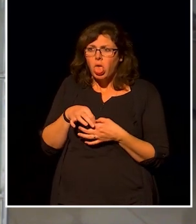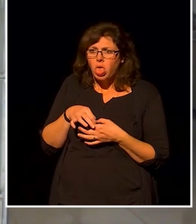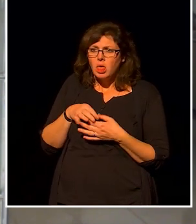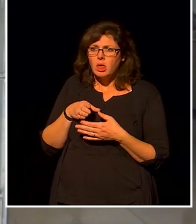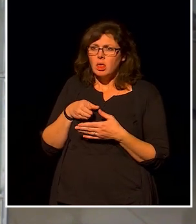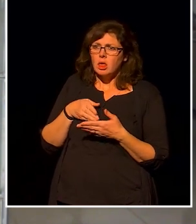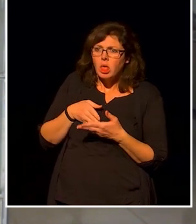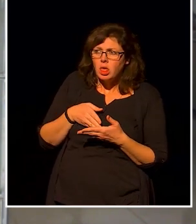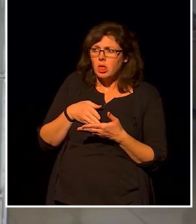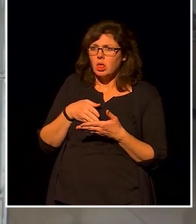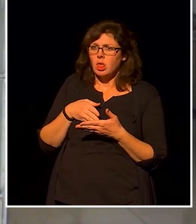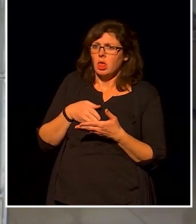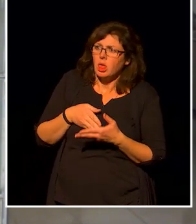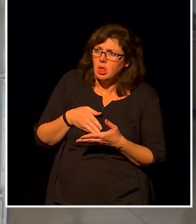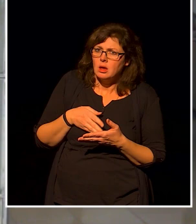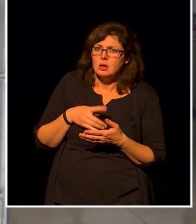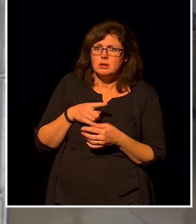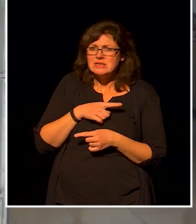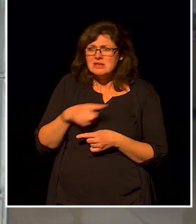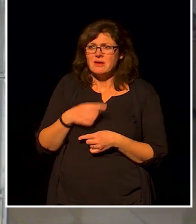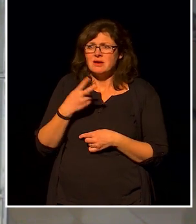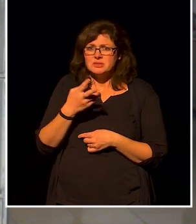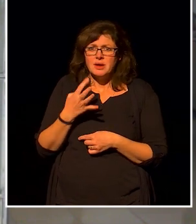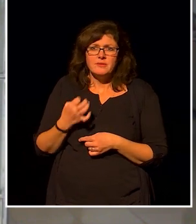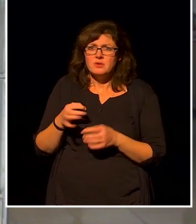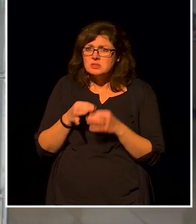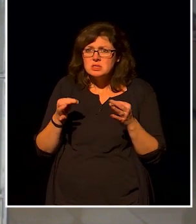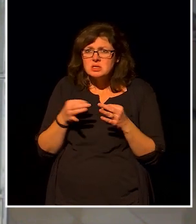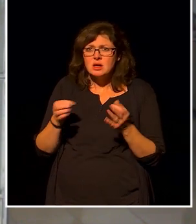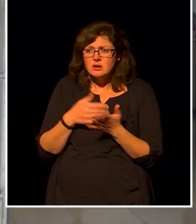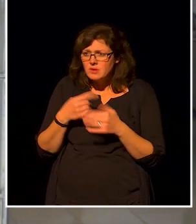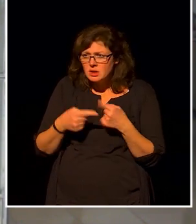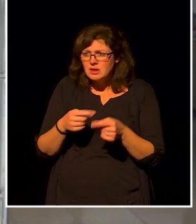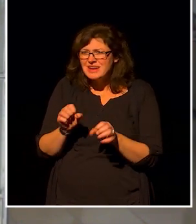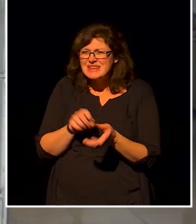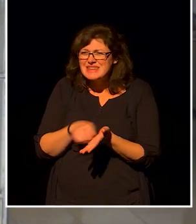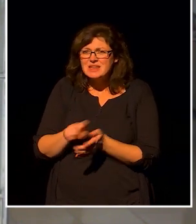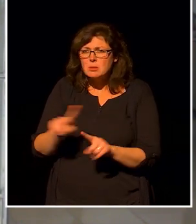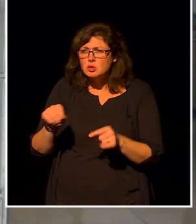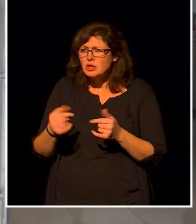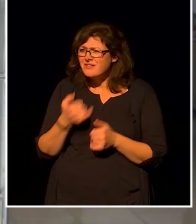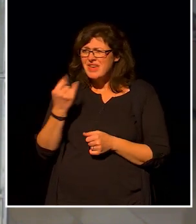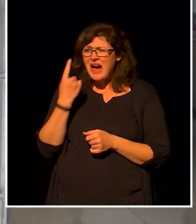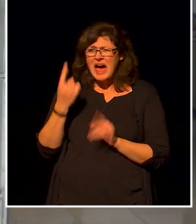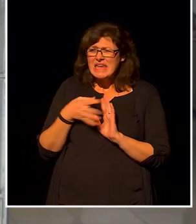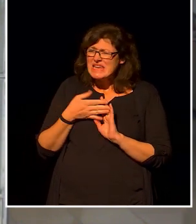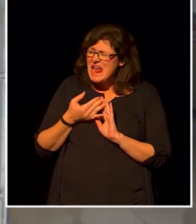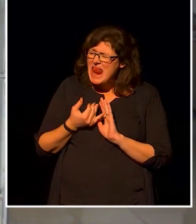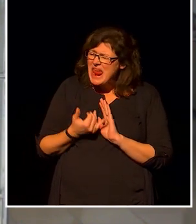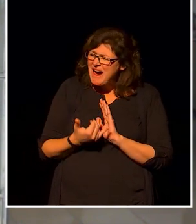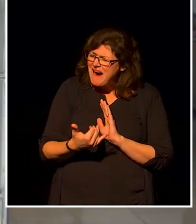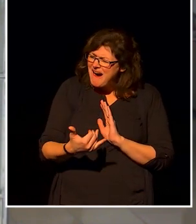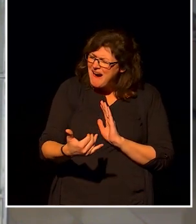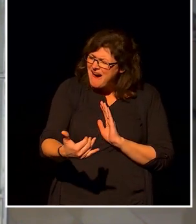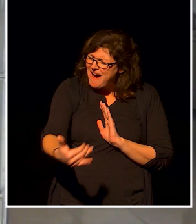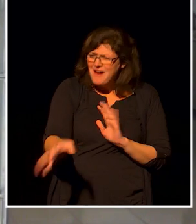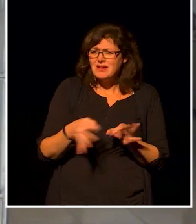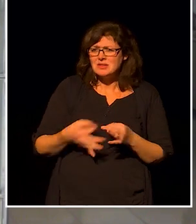seit 42 Tagen. Das ist ein ungeheuer langer Tag, dieser 7.